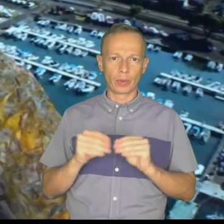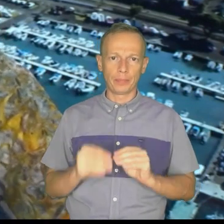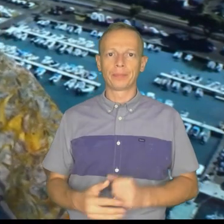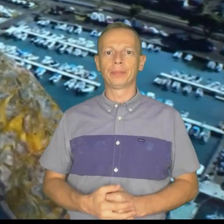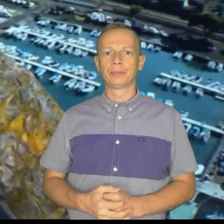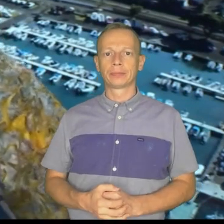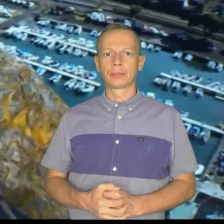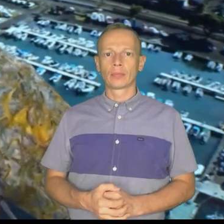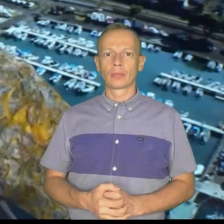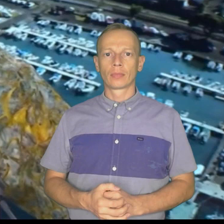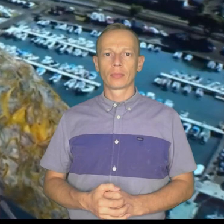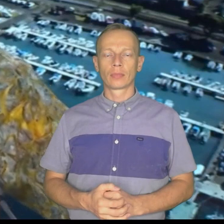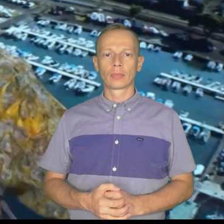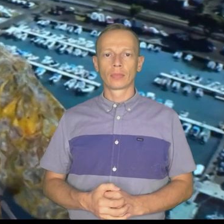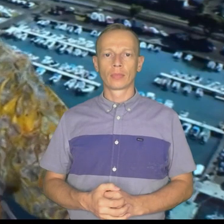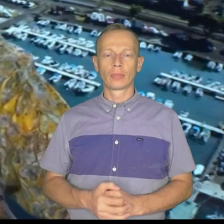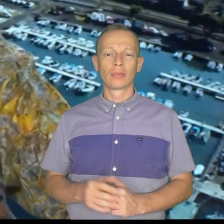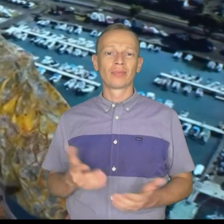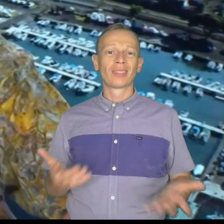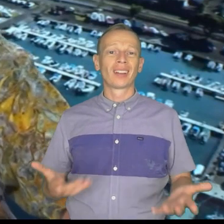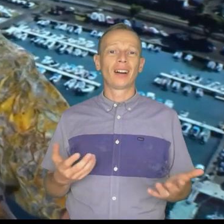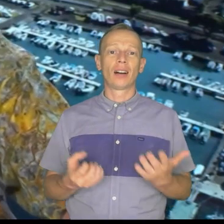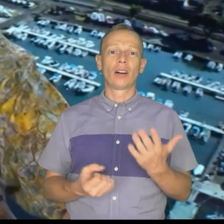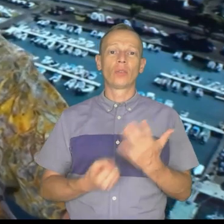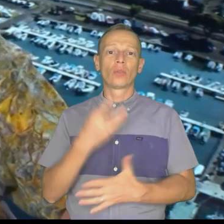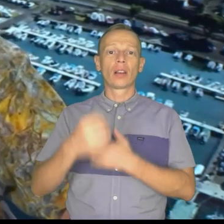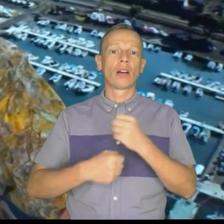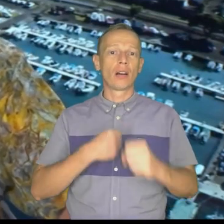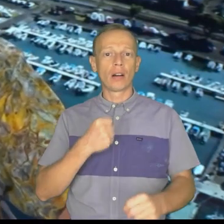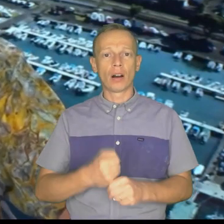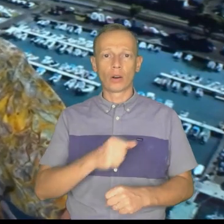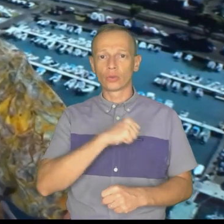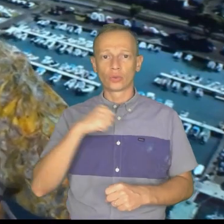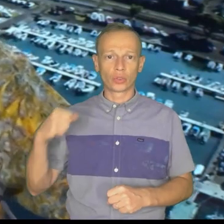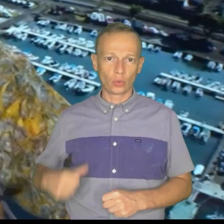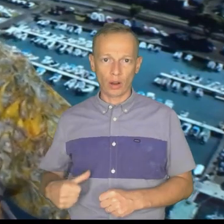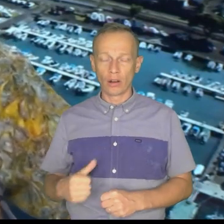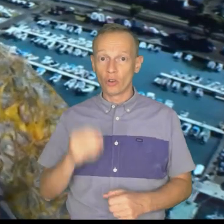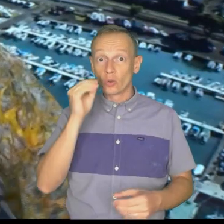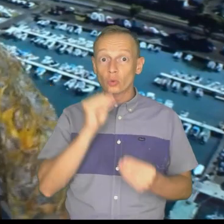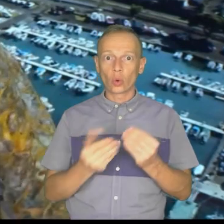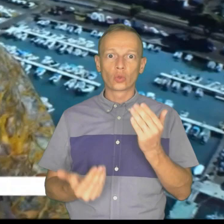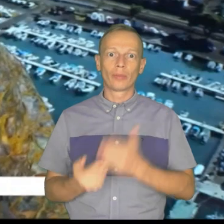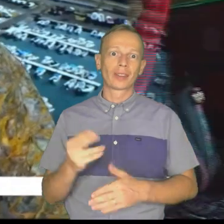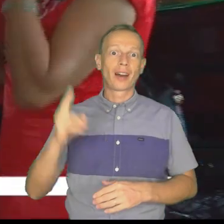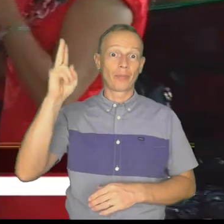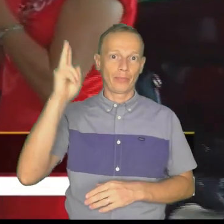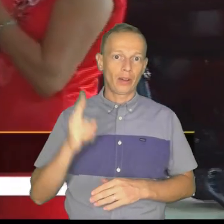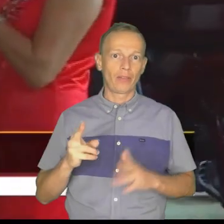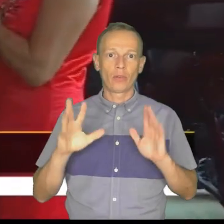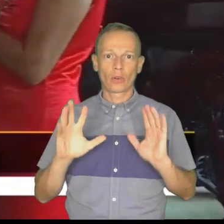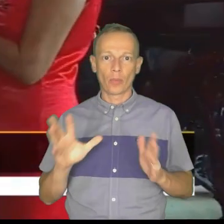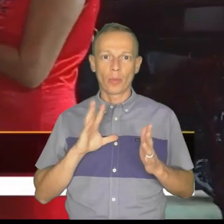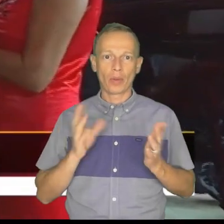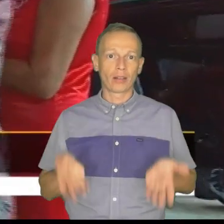saufs. Kohin Fat Choi, ce rituel des festivités du jour de l'an chinois qui a débuté très tôt ce matin par